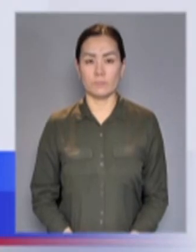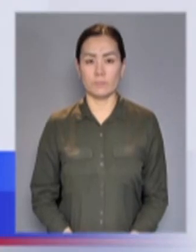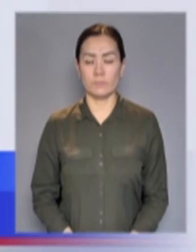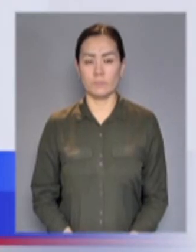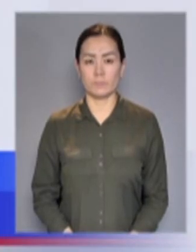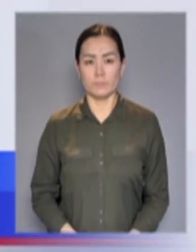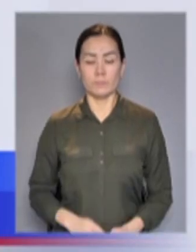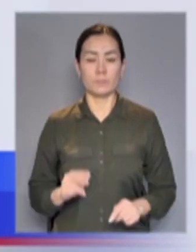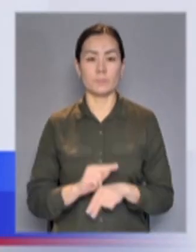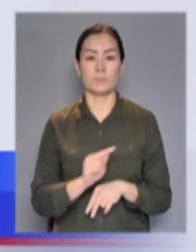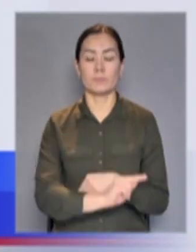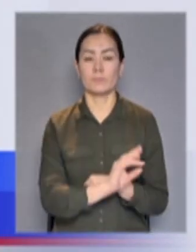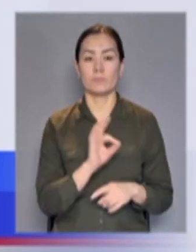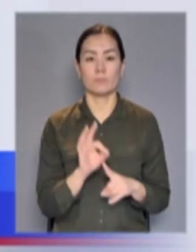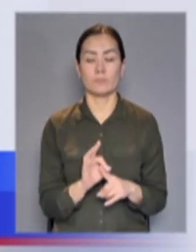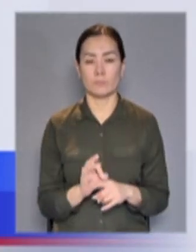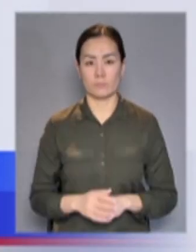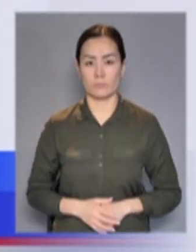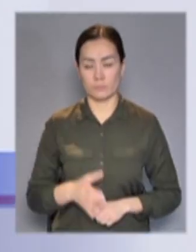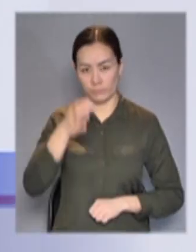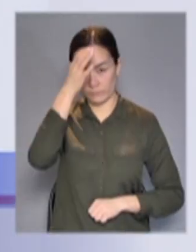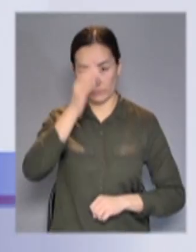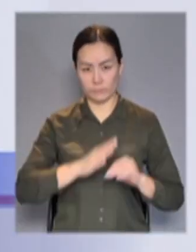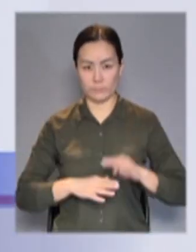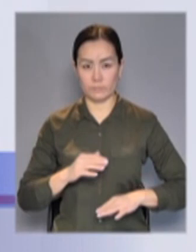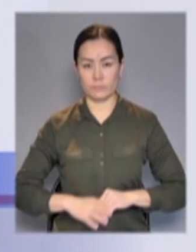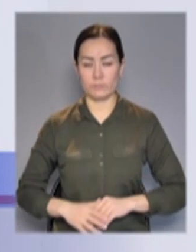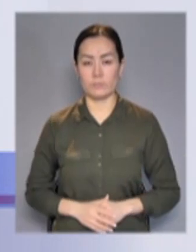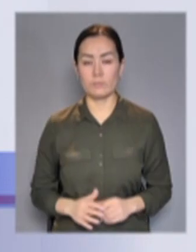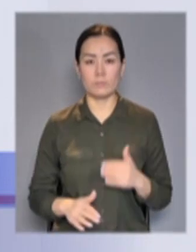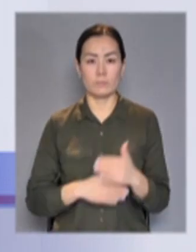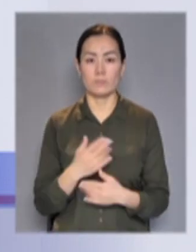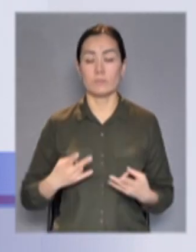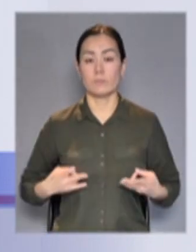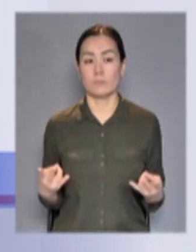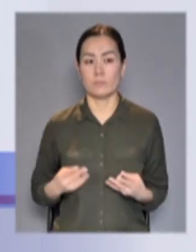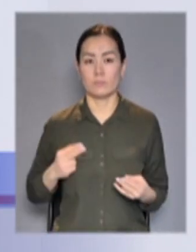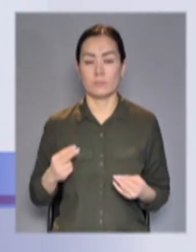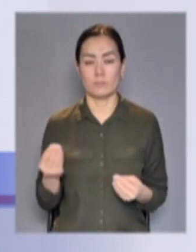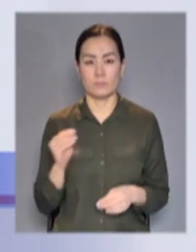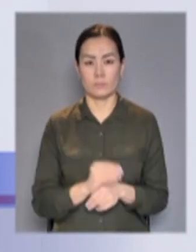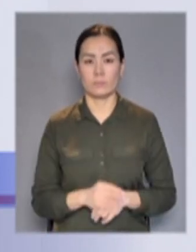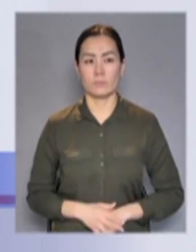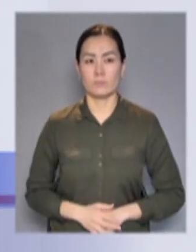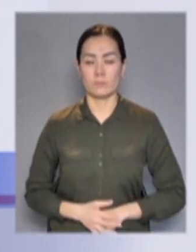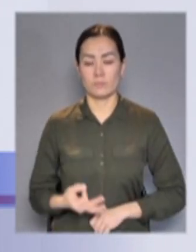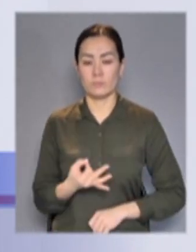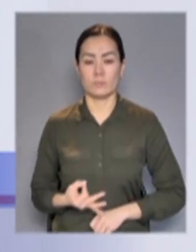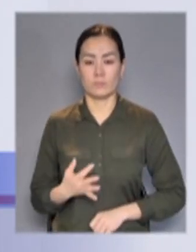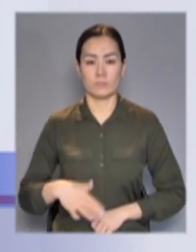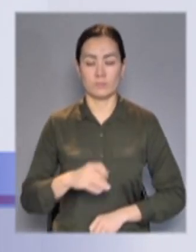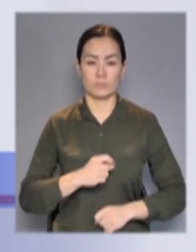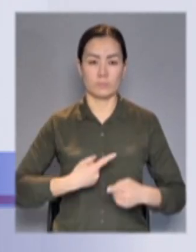Семинардың мақсаты зияткерлік меншік саласындағы ілгерілікті дамыту және де осы облыс